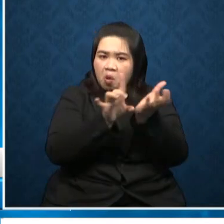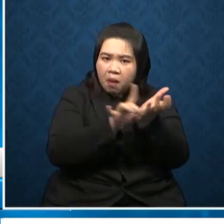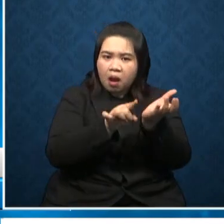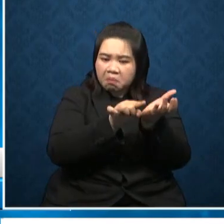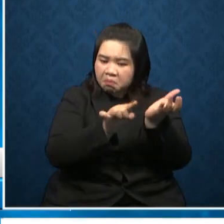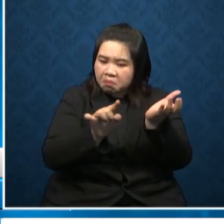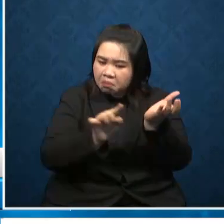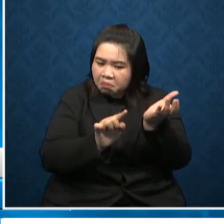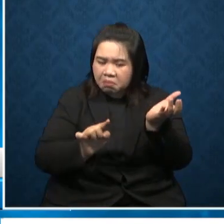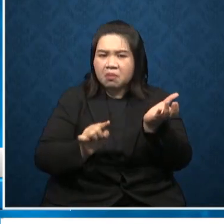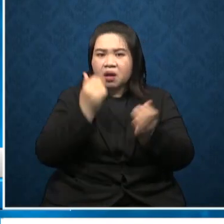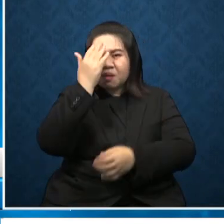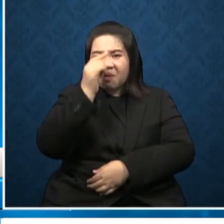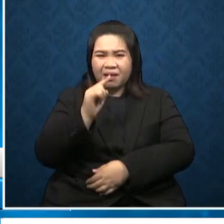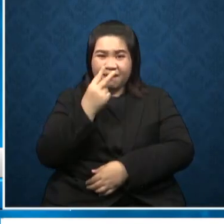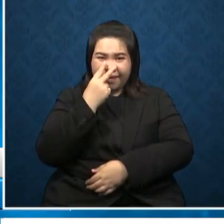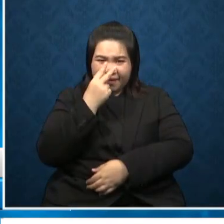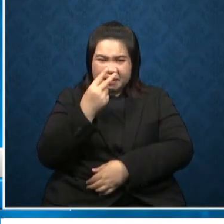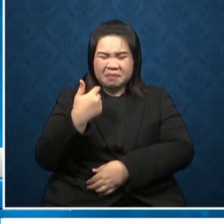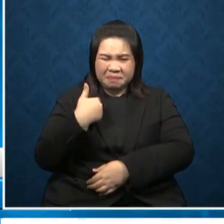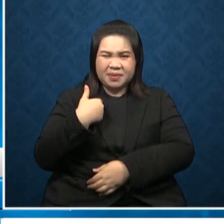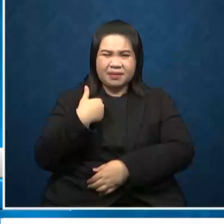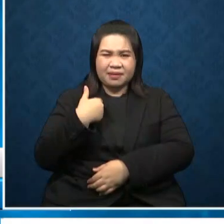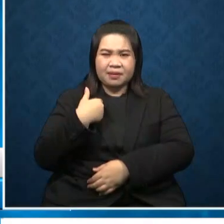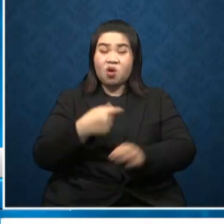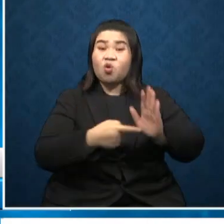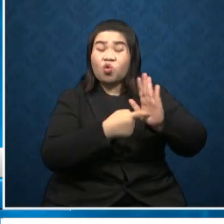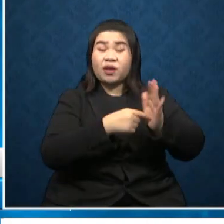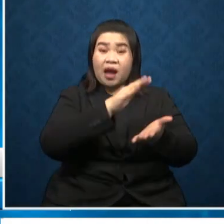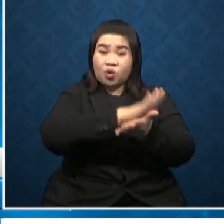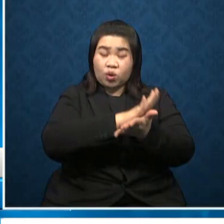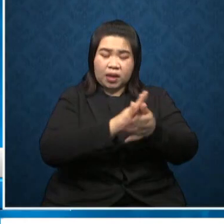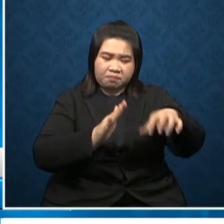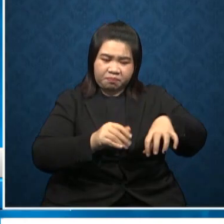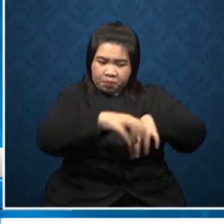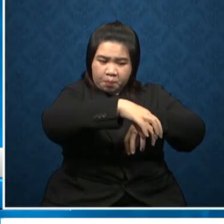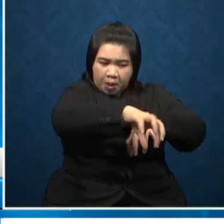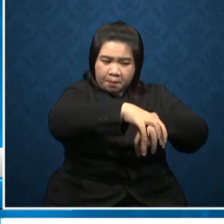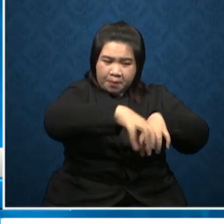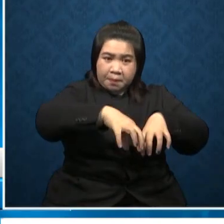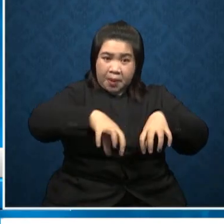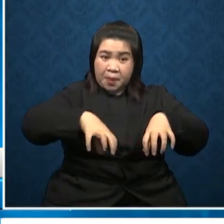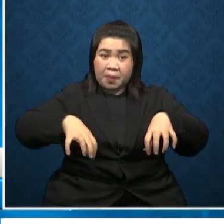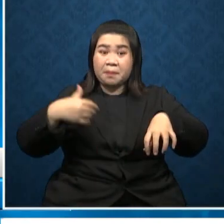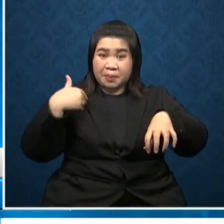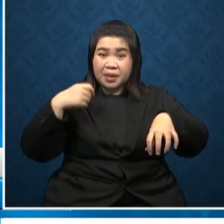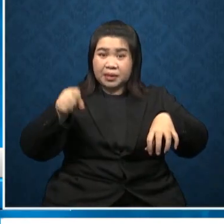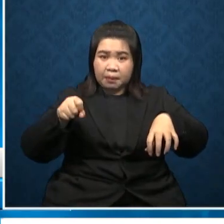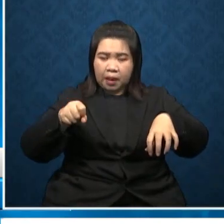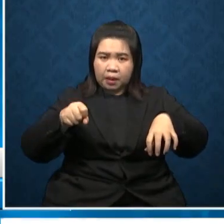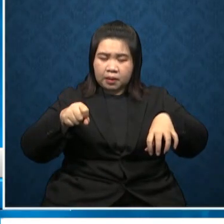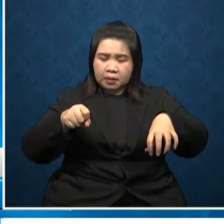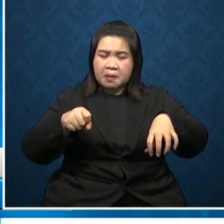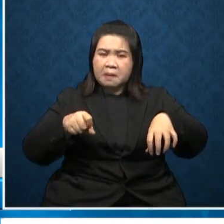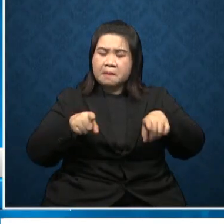เพราะเราเห็นตัวอย่างของการขยายตัวของโรงเรียนเครือข่ายโรงเรียนร่วมพัฒนาเนี่ยอันนี้ค่อยๆขยายไป